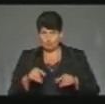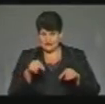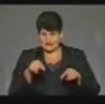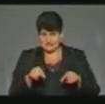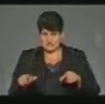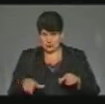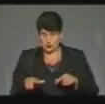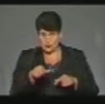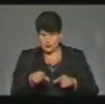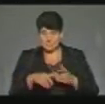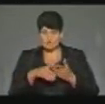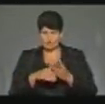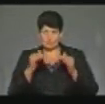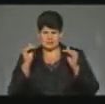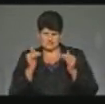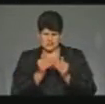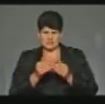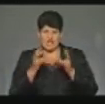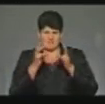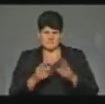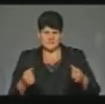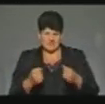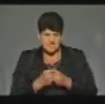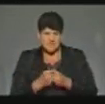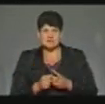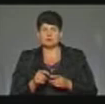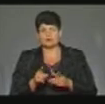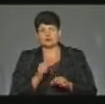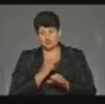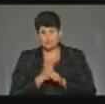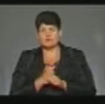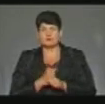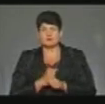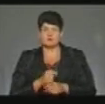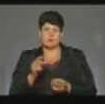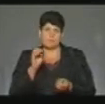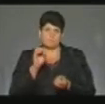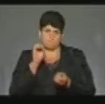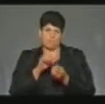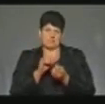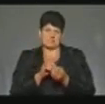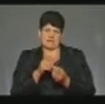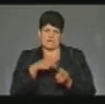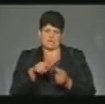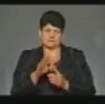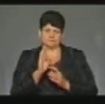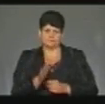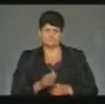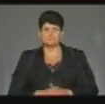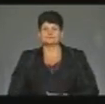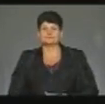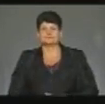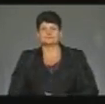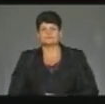дороги та допоможе знизити аварійність, підрядники облаштують стаціонарне кільце, каже Олег Соколовський.